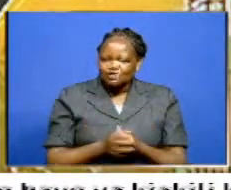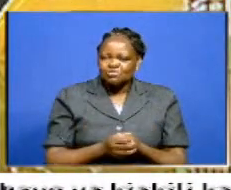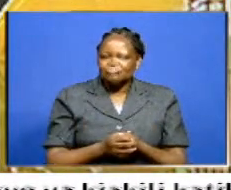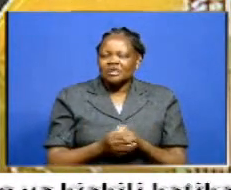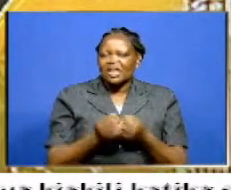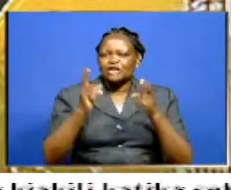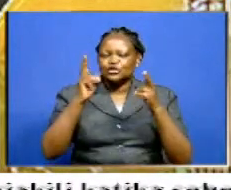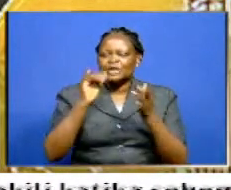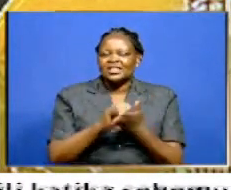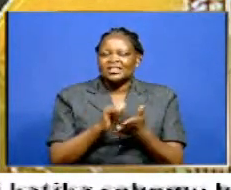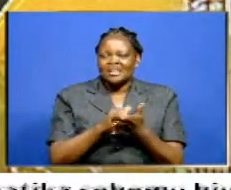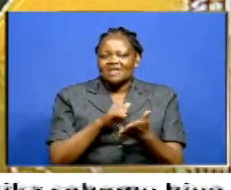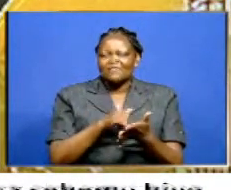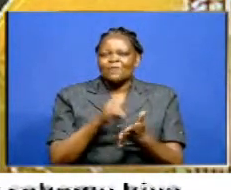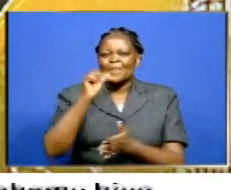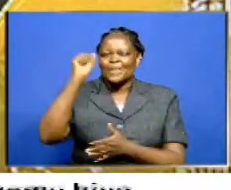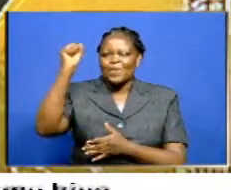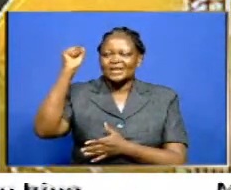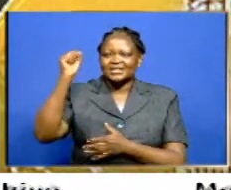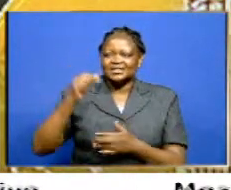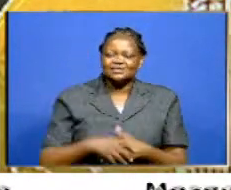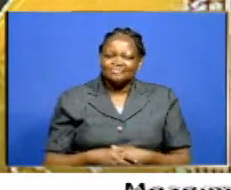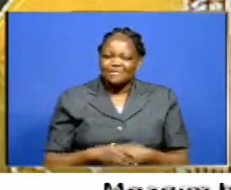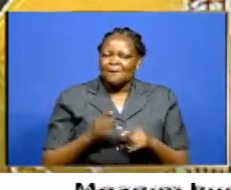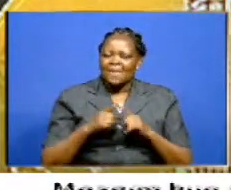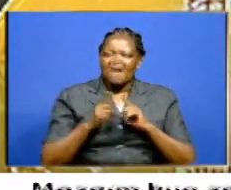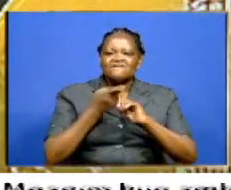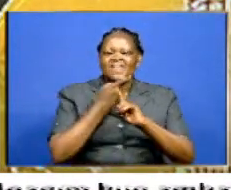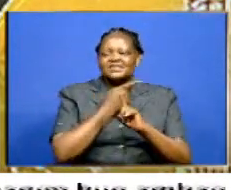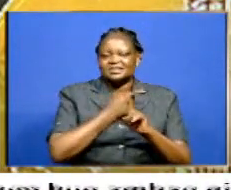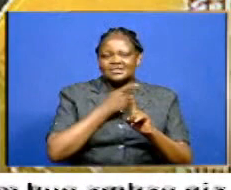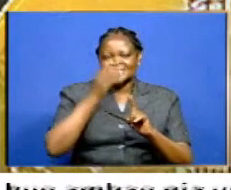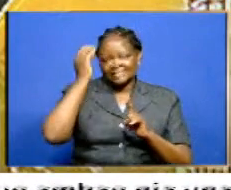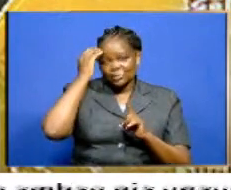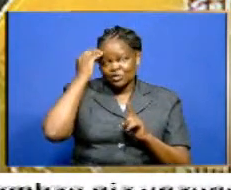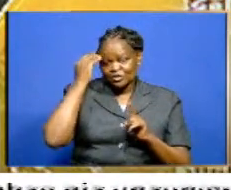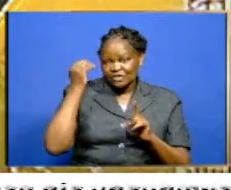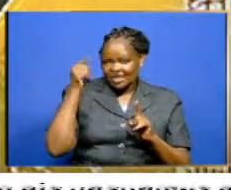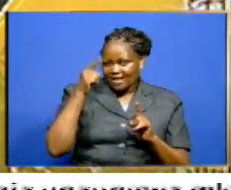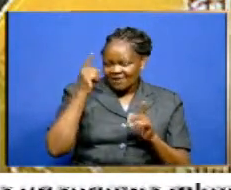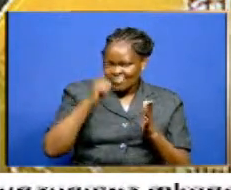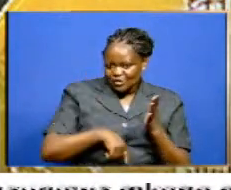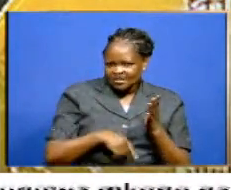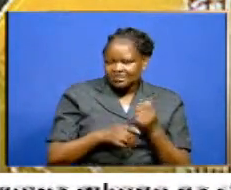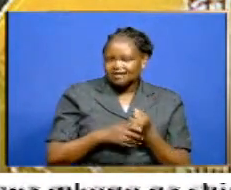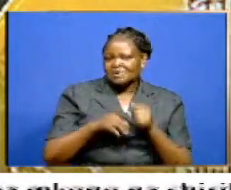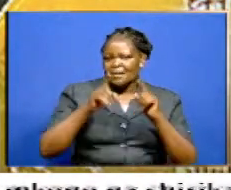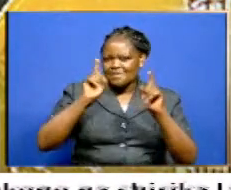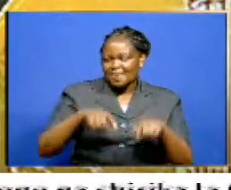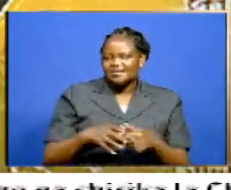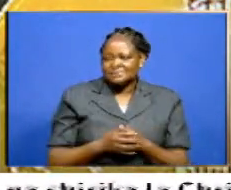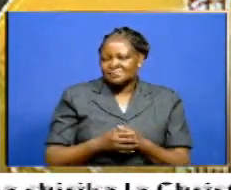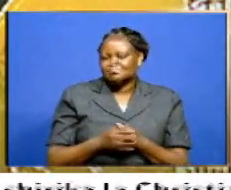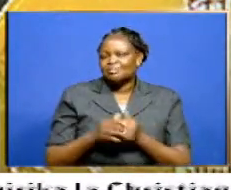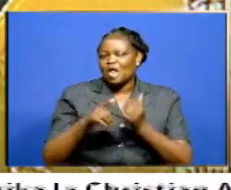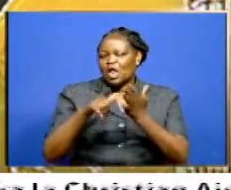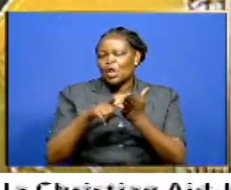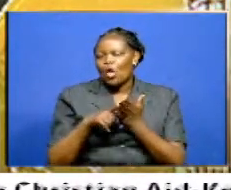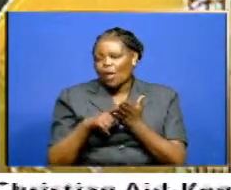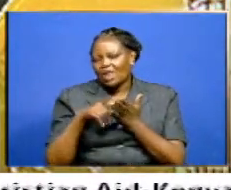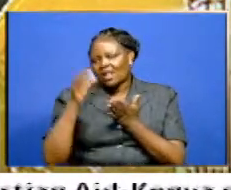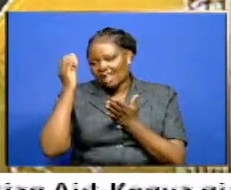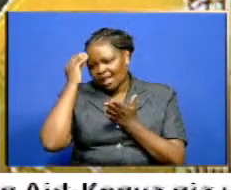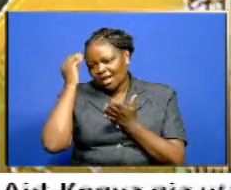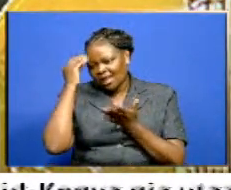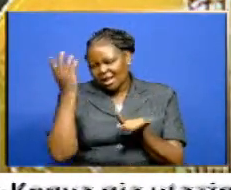ambayo yanahusiana na siasa za kitaifa. Lakini kwanza elimu, kuna nini ambacho kinaendelea? Swala zima la mikopo ya elimu ya